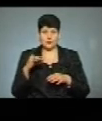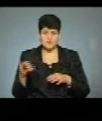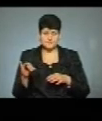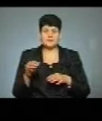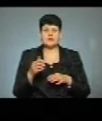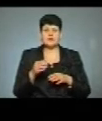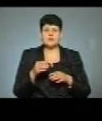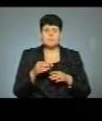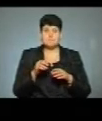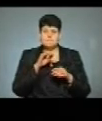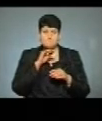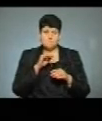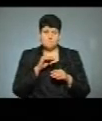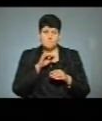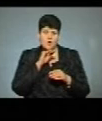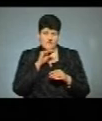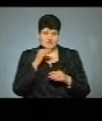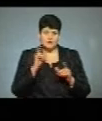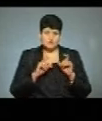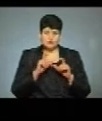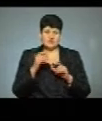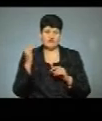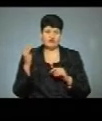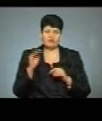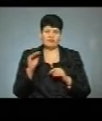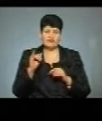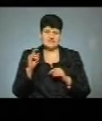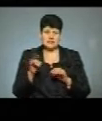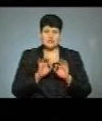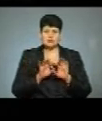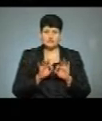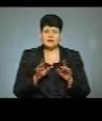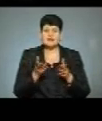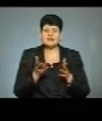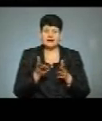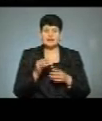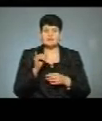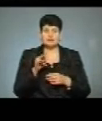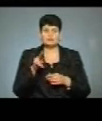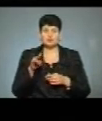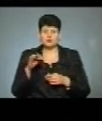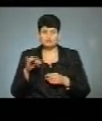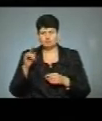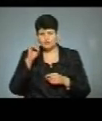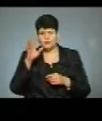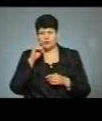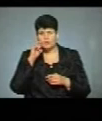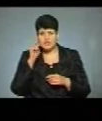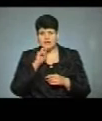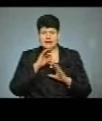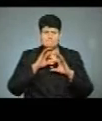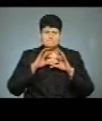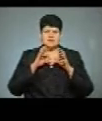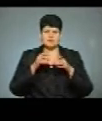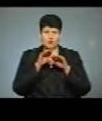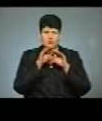Професор Інституту фізики Національної академії наук України Василь Шендеровський розповідає, як Іван Пулюй популяризував Україну на